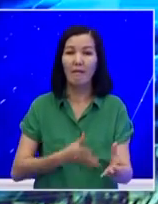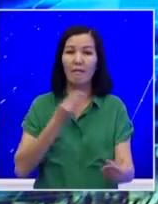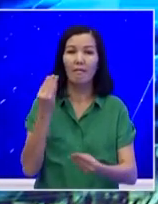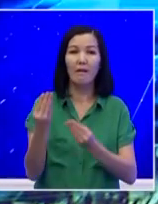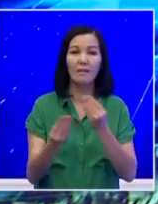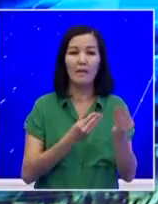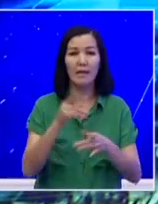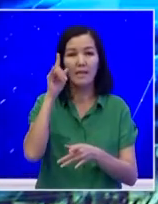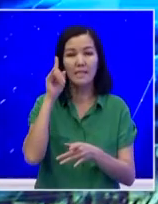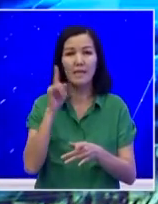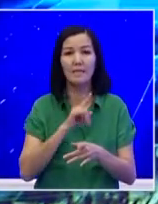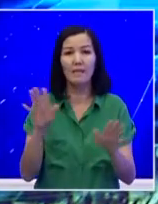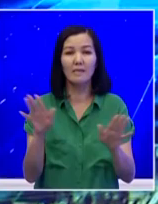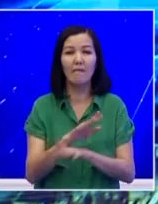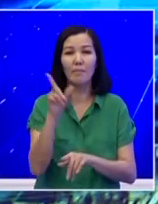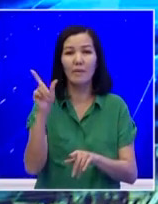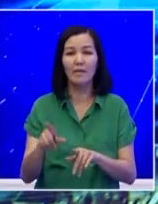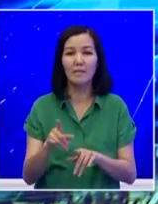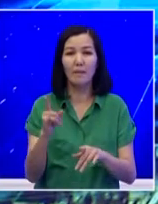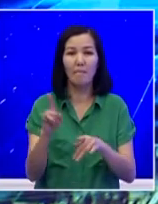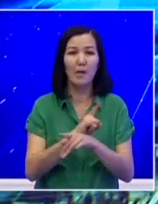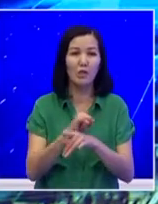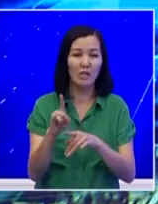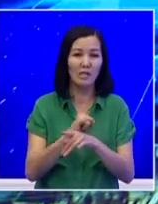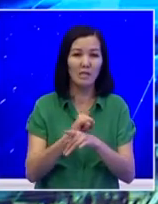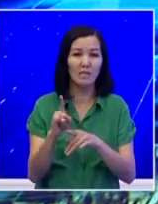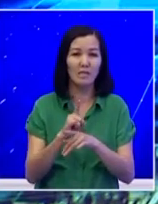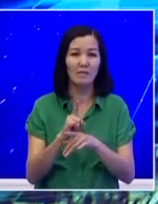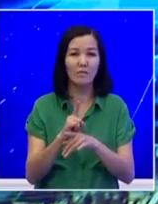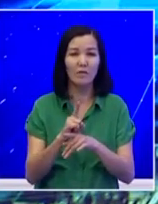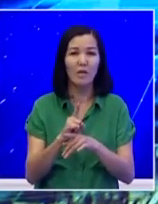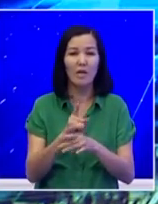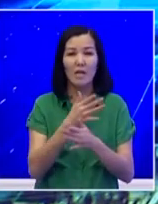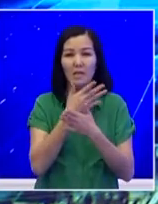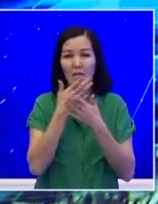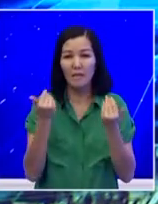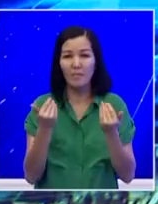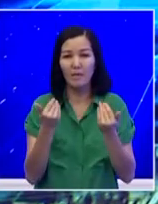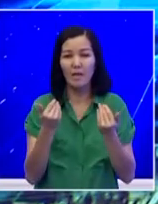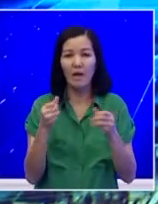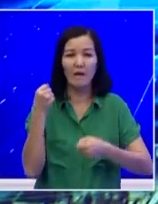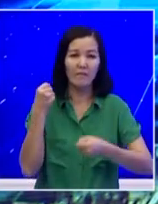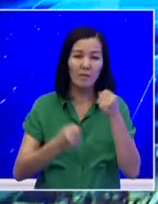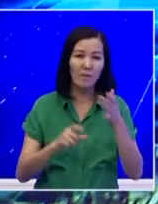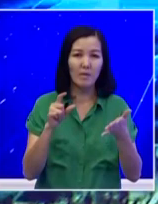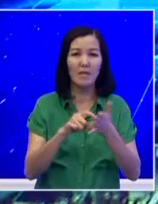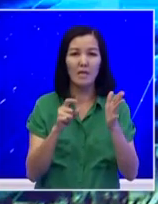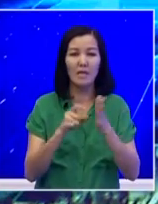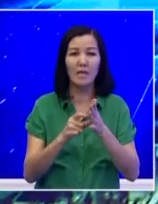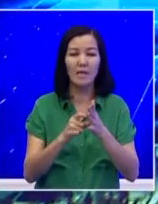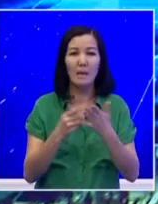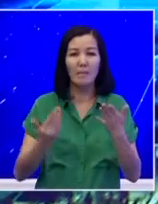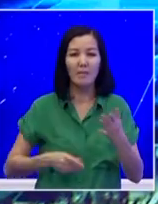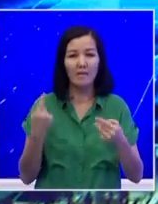Лотерея от казахстанского певца оказалась мошенничеством. В числе несуществующих призов указывались автомобили, квартира и